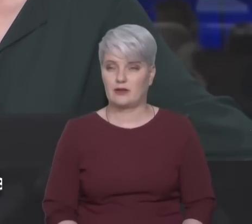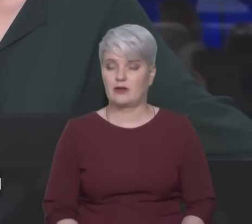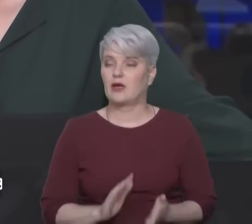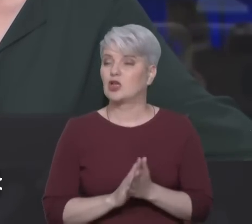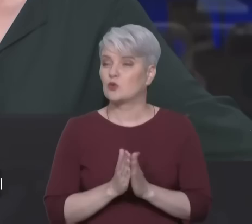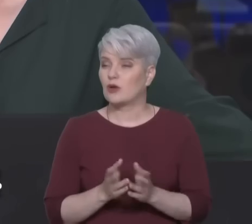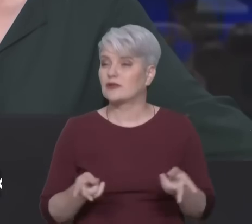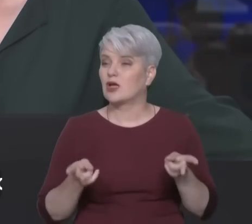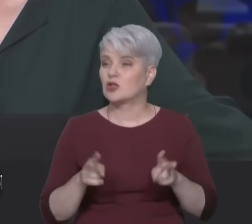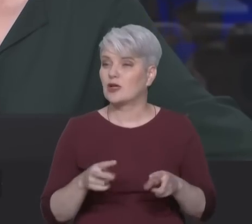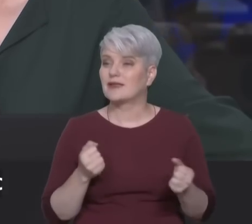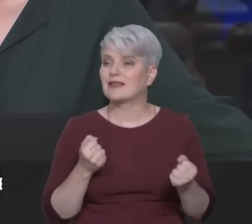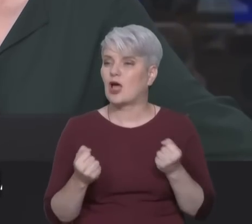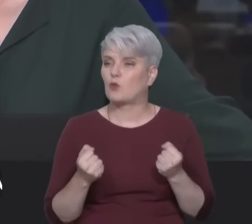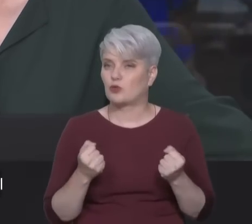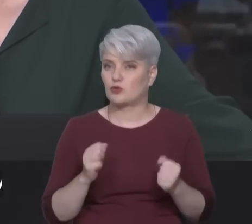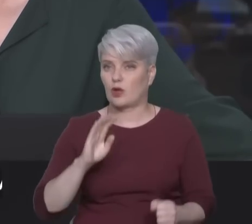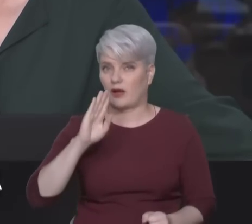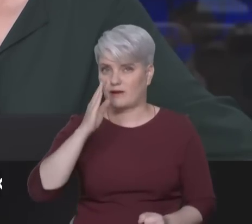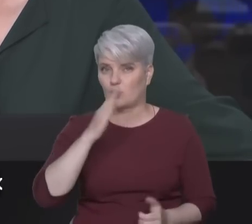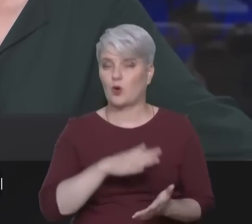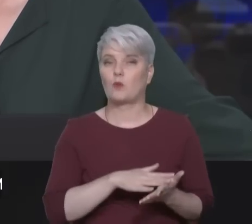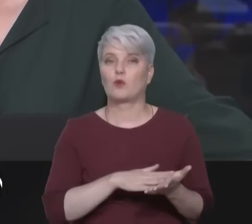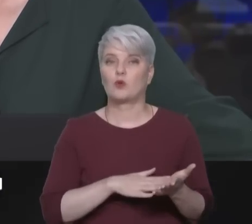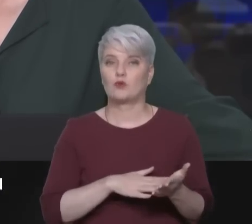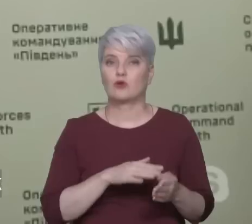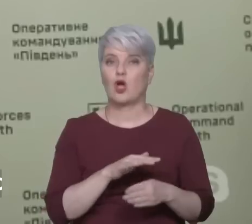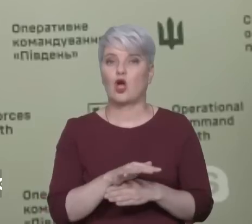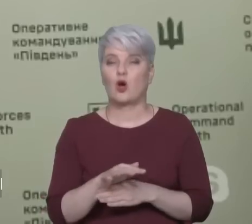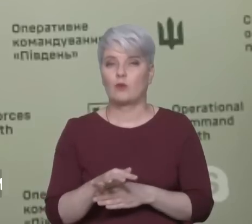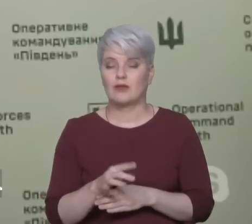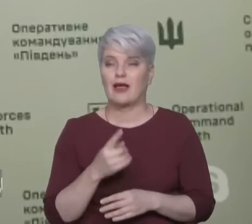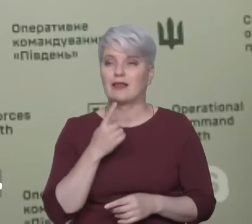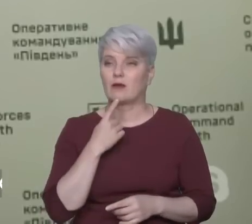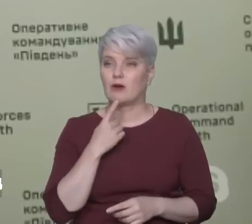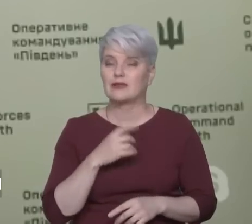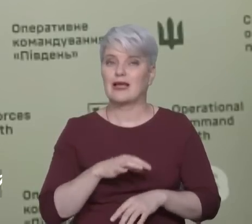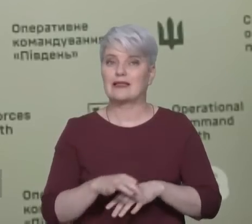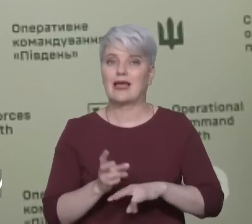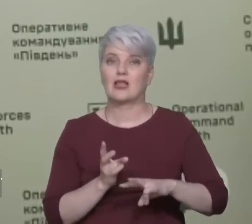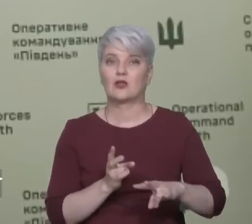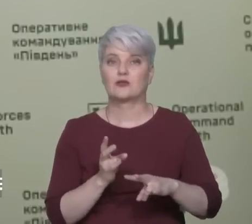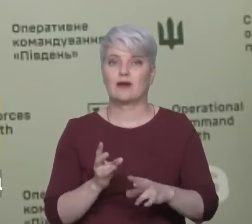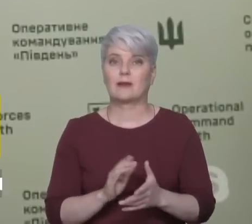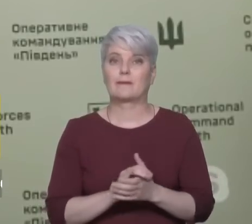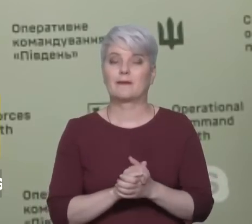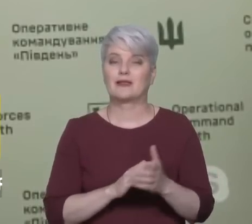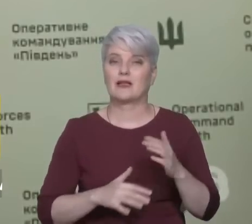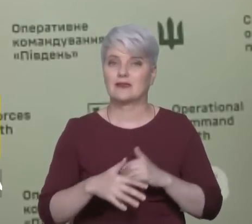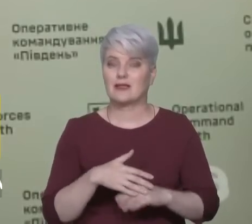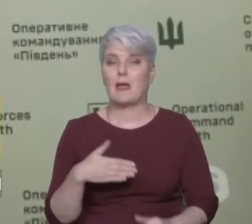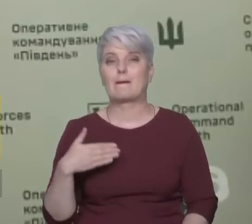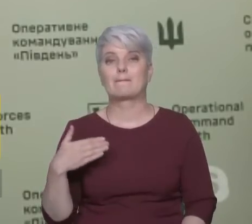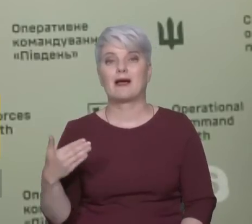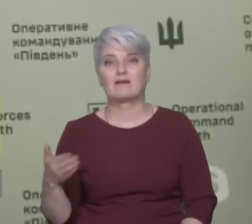Ситуація залишається досить напруженою. Ворог продовжує обстріли, намагається тероризувати мирне населення правого берега,